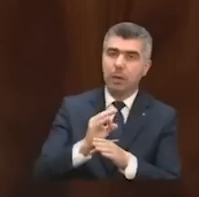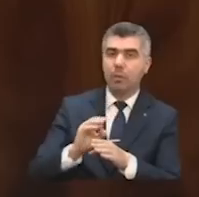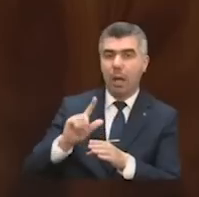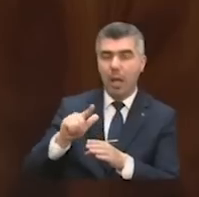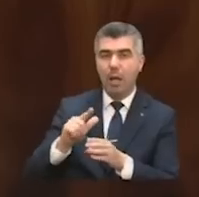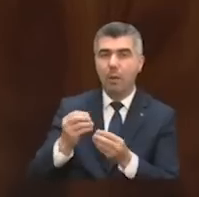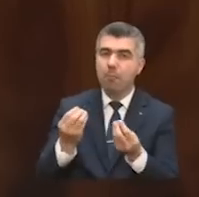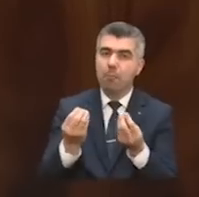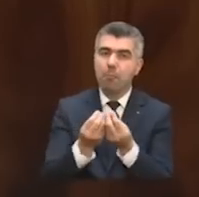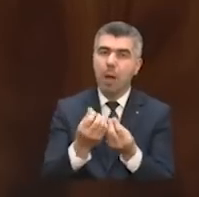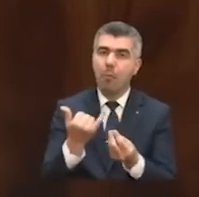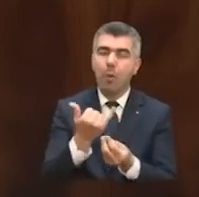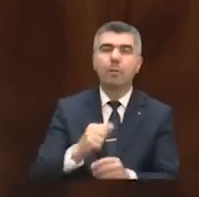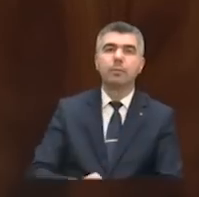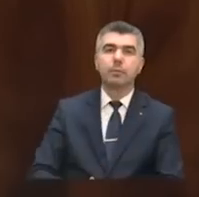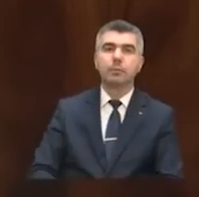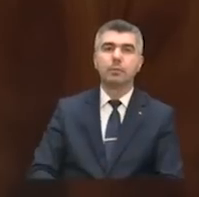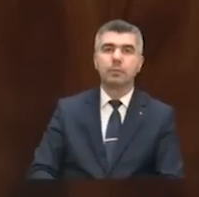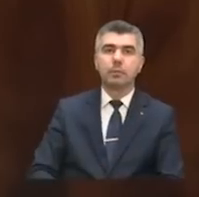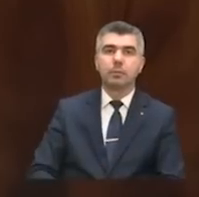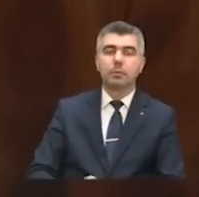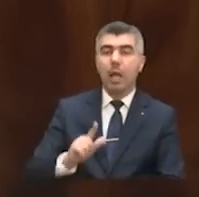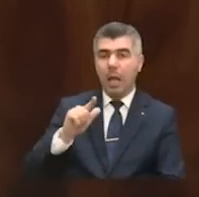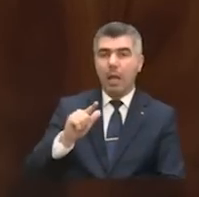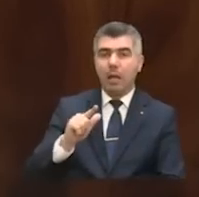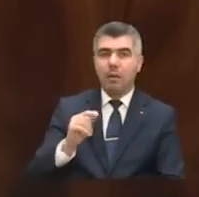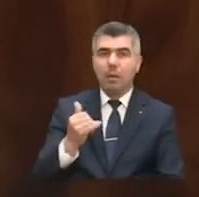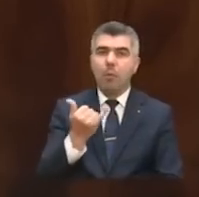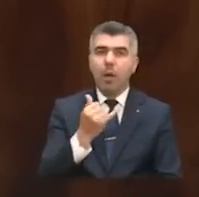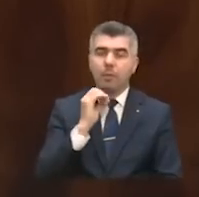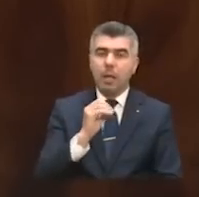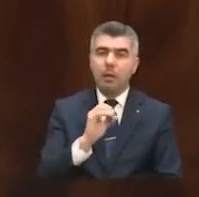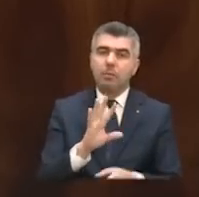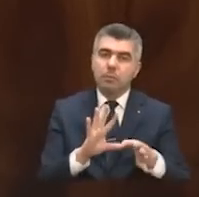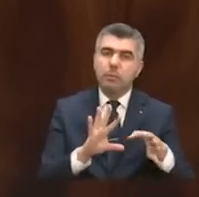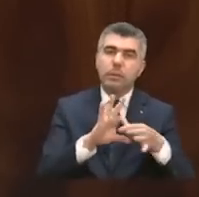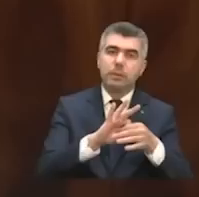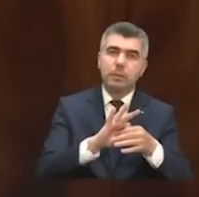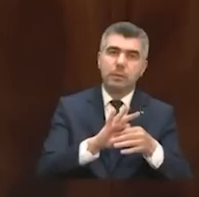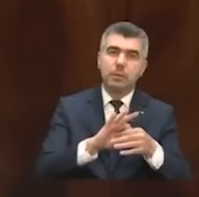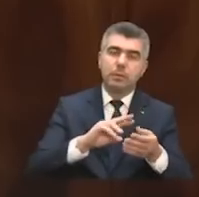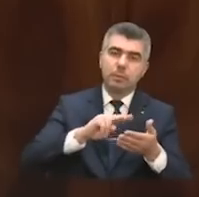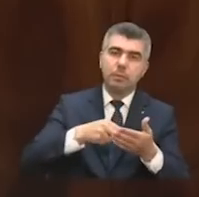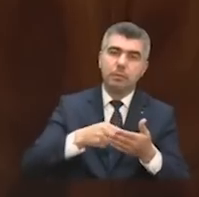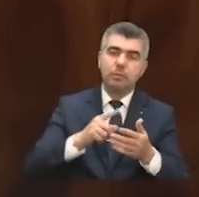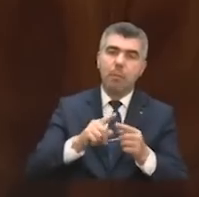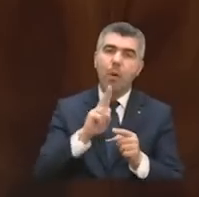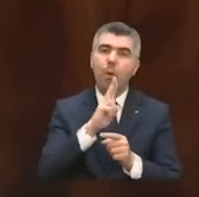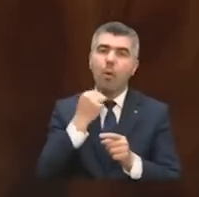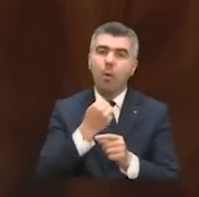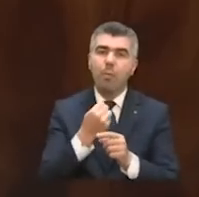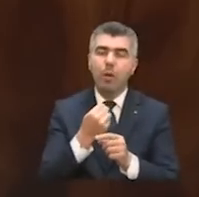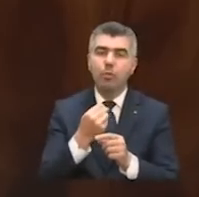اون اوبليغاسيون. كاين النقطه الاخرى المهمه اللي بغيت نتكلم عليها هي التعاقد بين الدوله